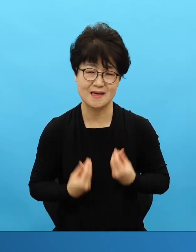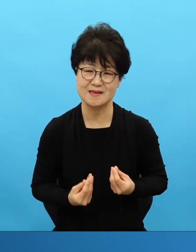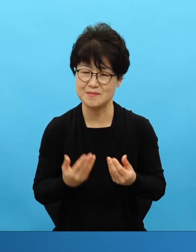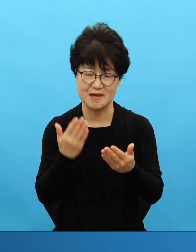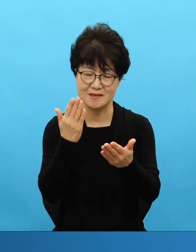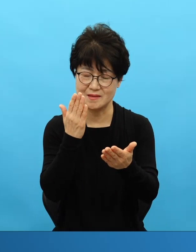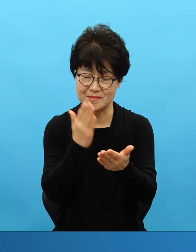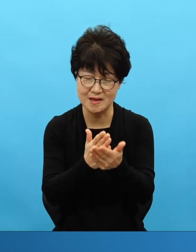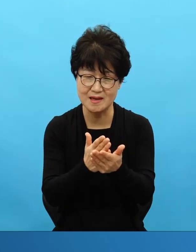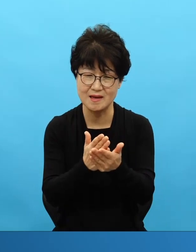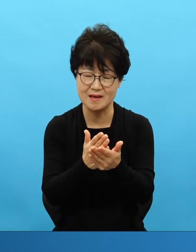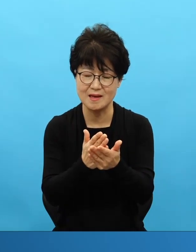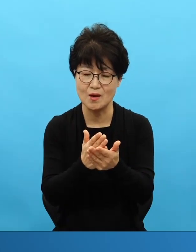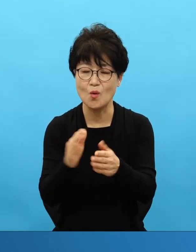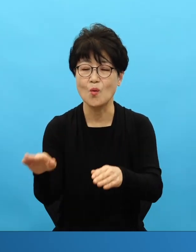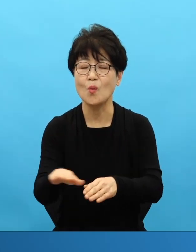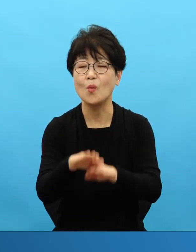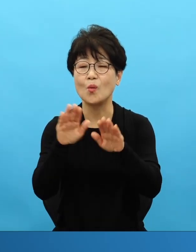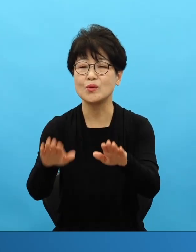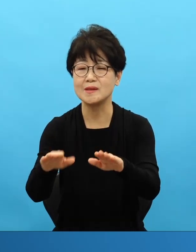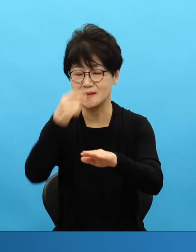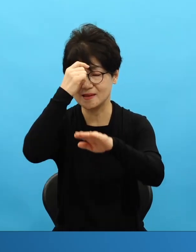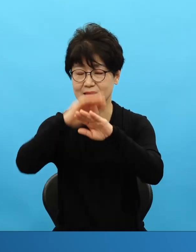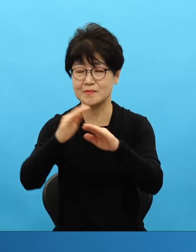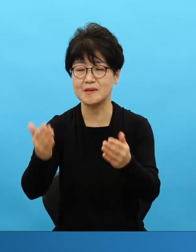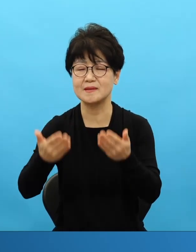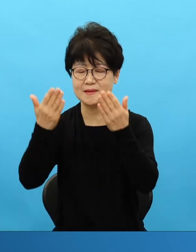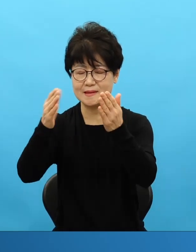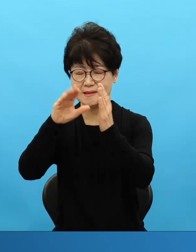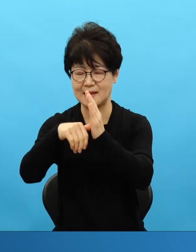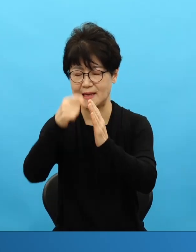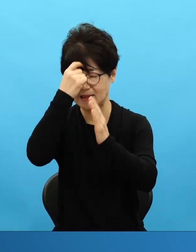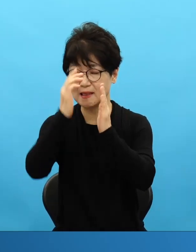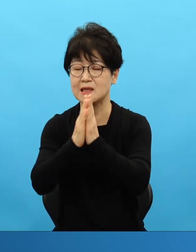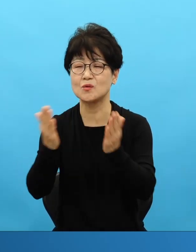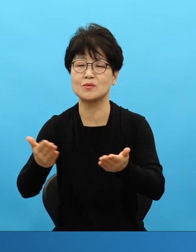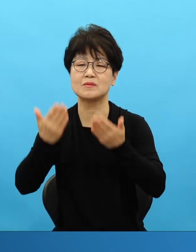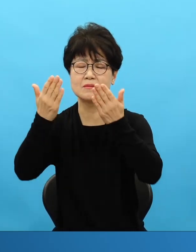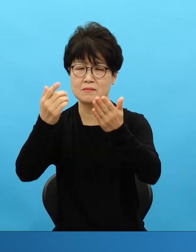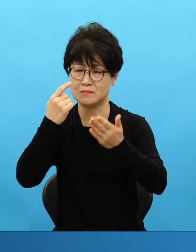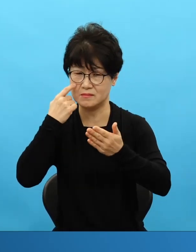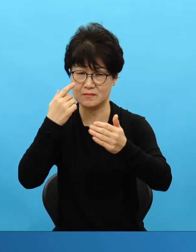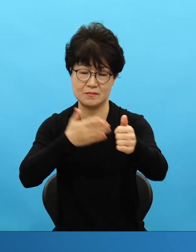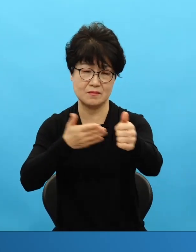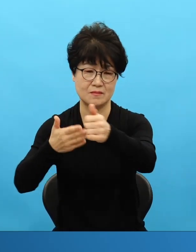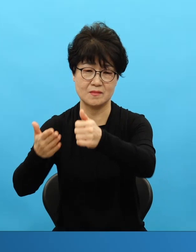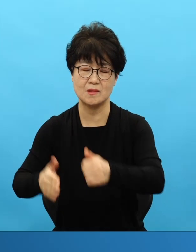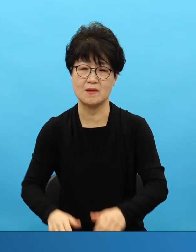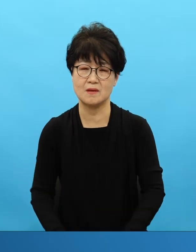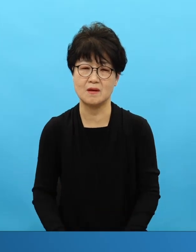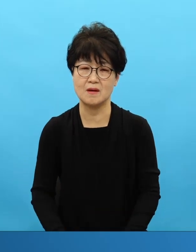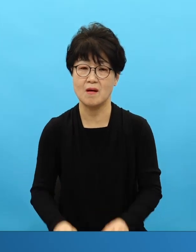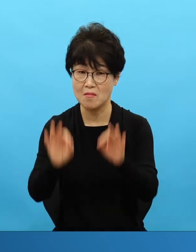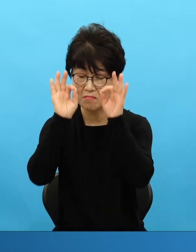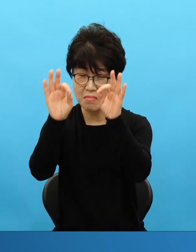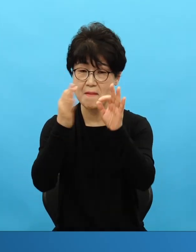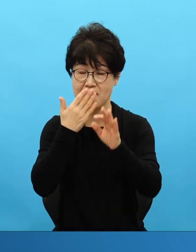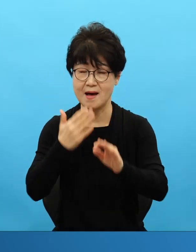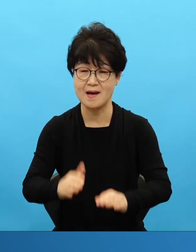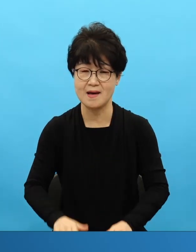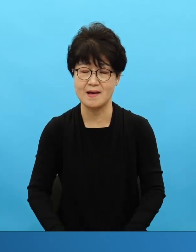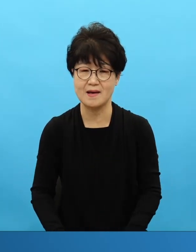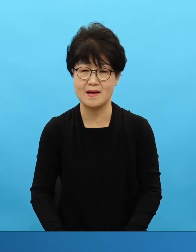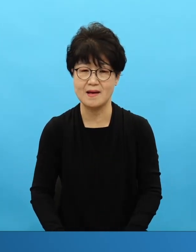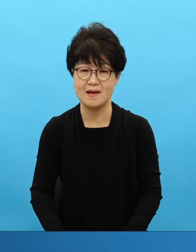뭐가 보입니까? And if you're not discouraged, if you just pray well even during the time of worship, it will answers will come. What comes? 드디어